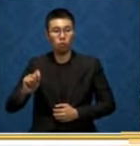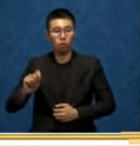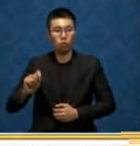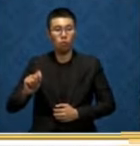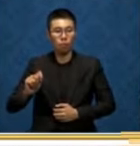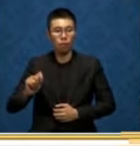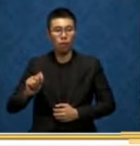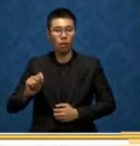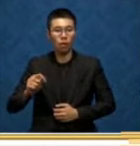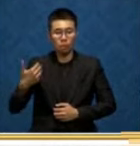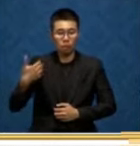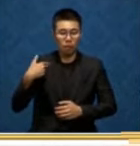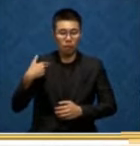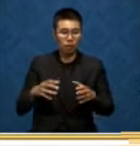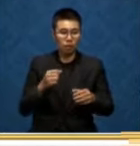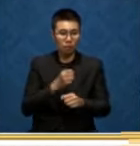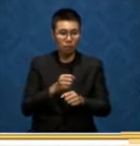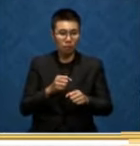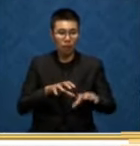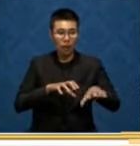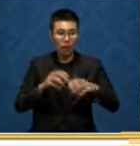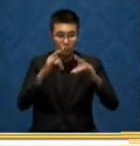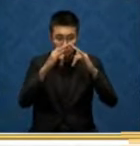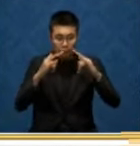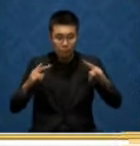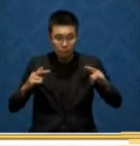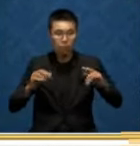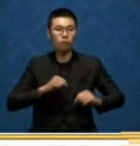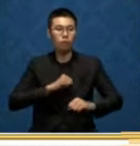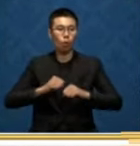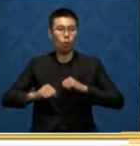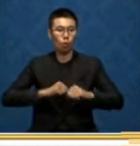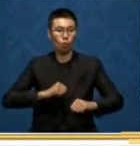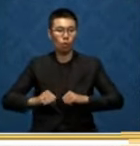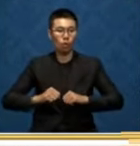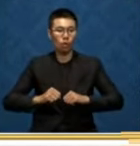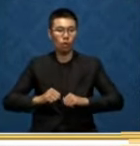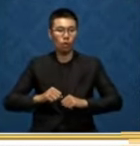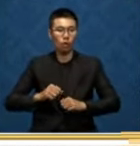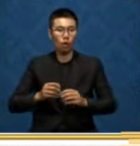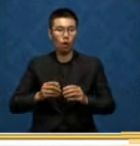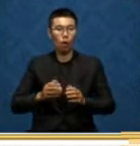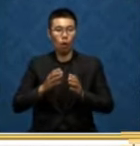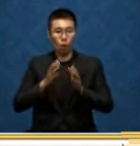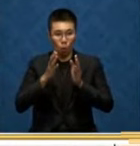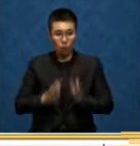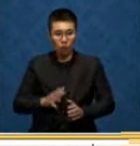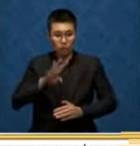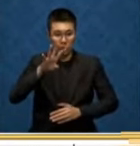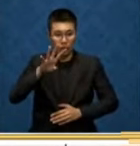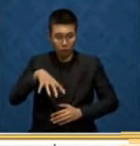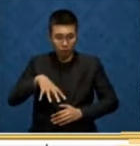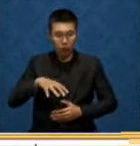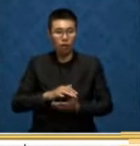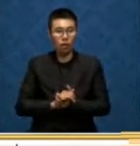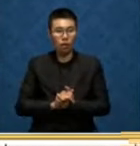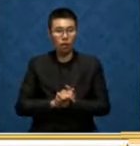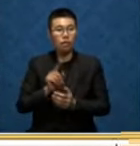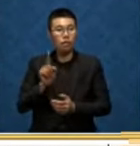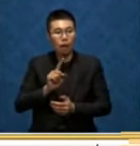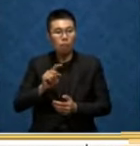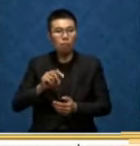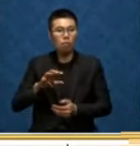กิจกรรมแคมป์ของเยาวชน 4,000 คนที่มหาวิทยาลัยธรรมศาสตร์รัง